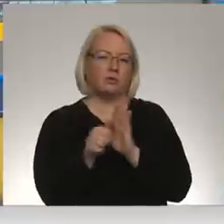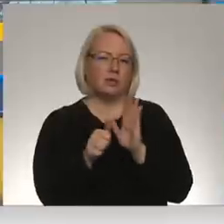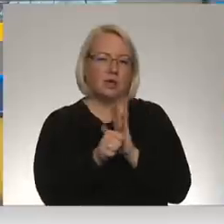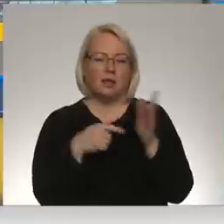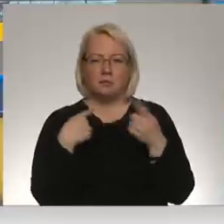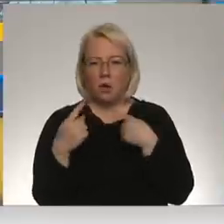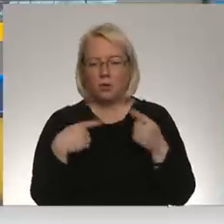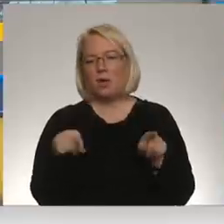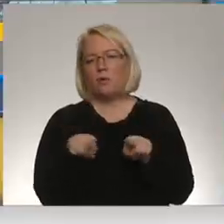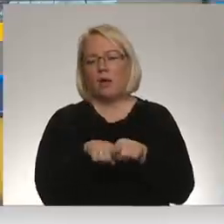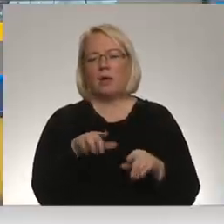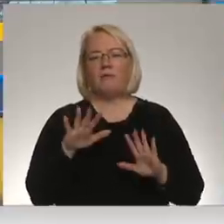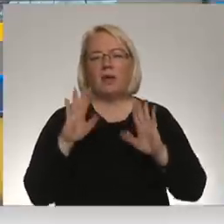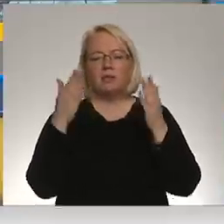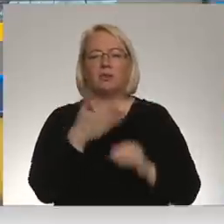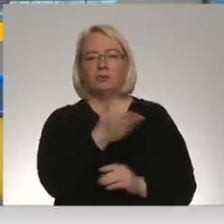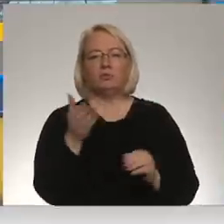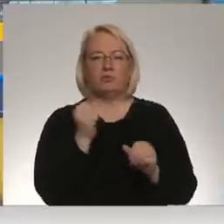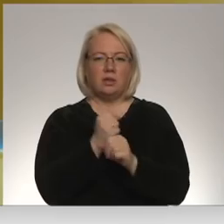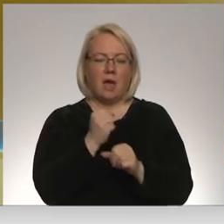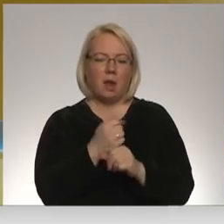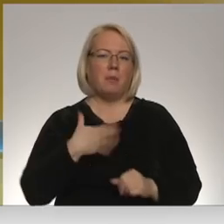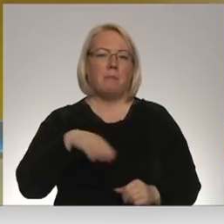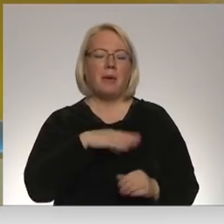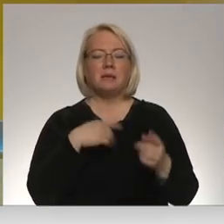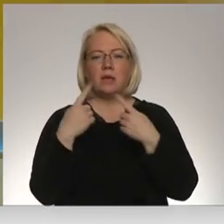lai veicās arī jūsu darbi. Tātad sarunājāmies ar